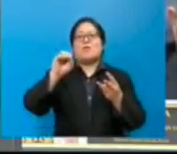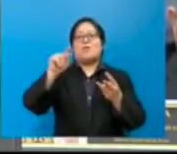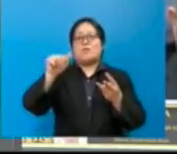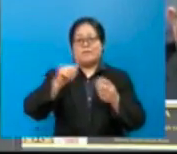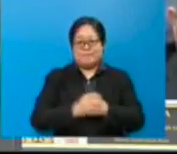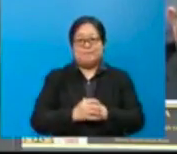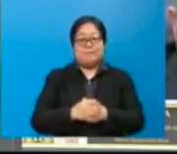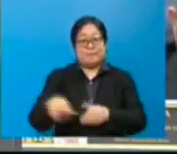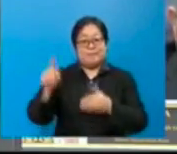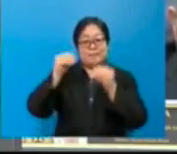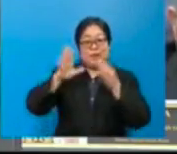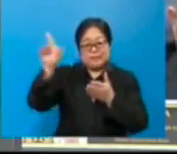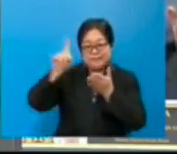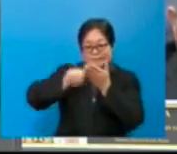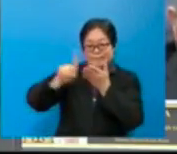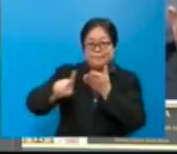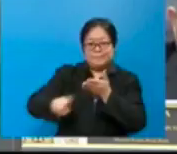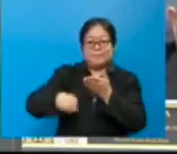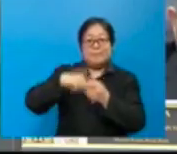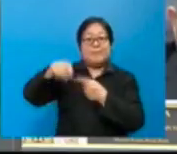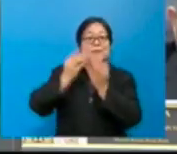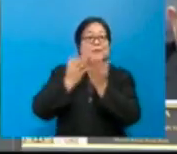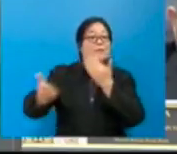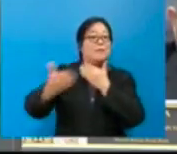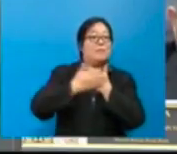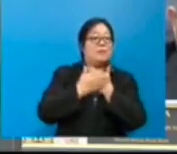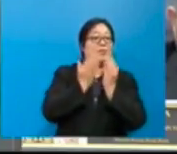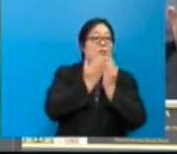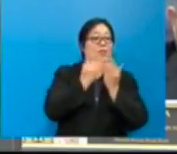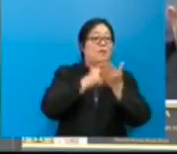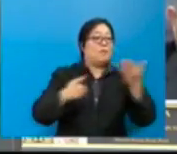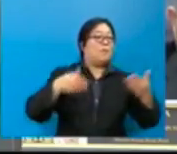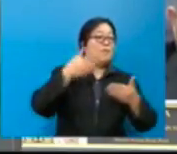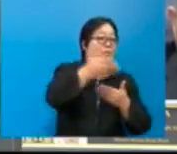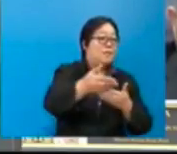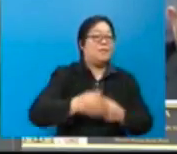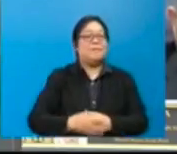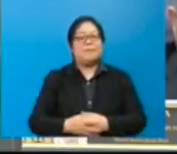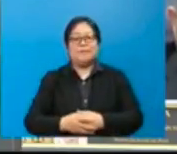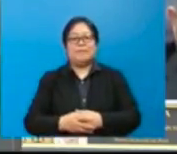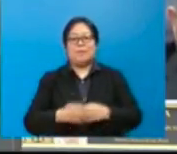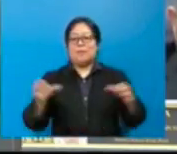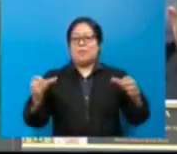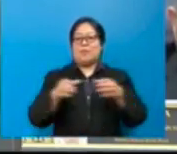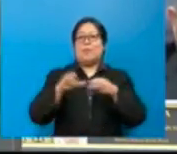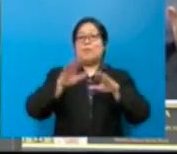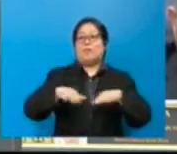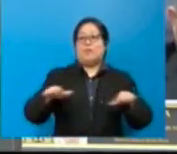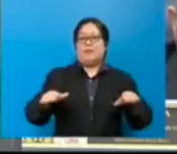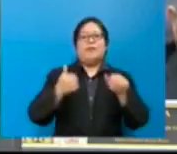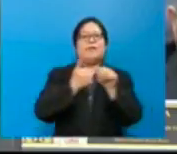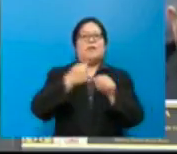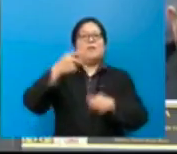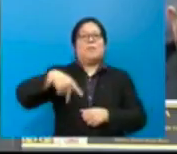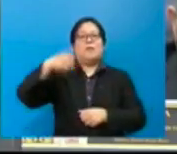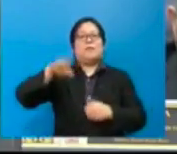akan disemak oleh guru apabila murid kembali ke sekolah pada minggu berikutnya. Bagi kumpulan murid yang mengikuti